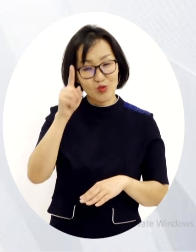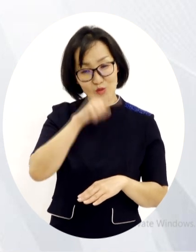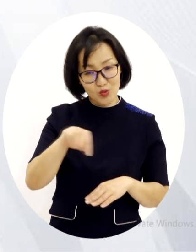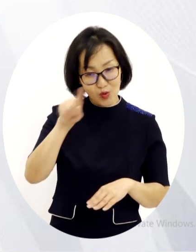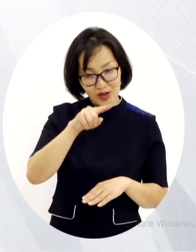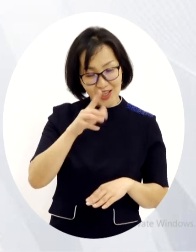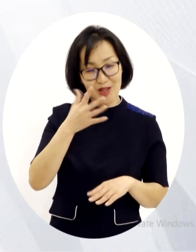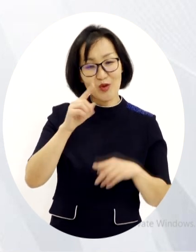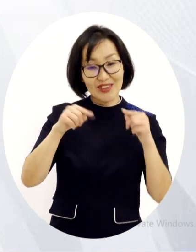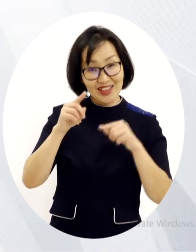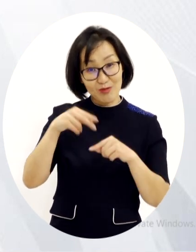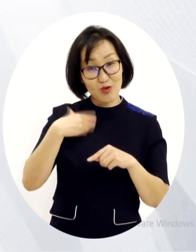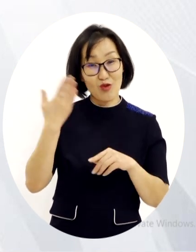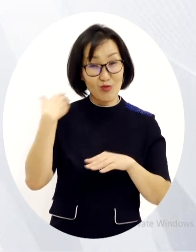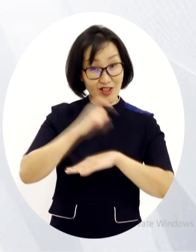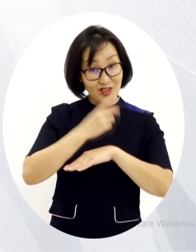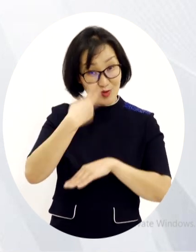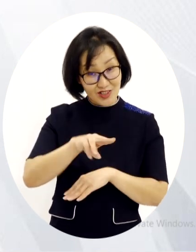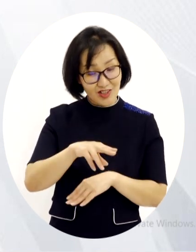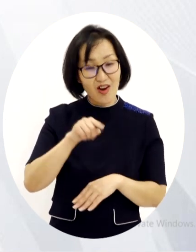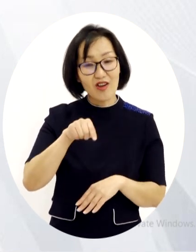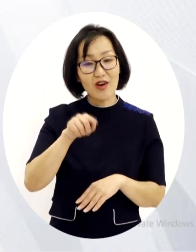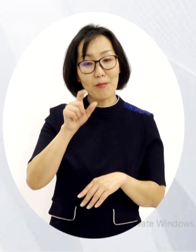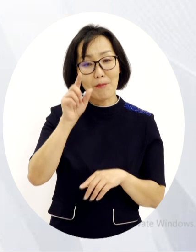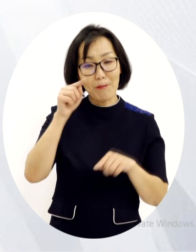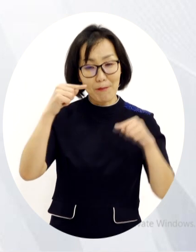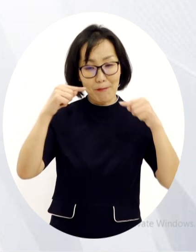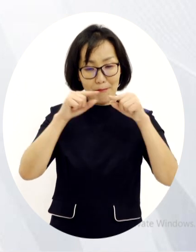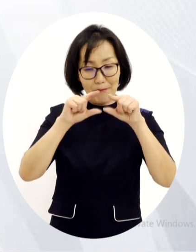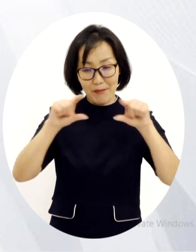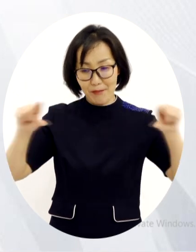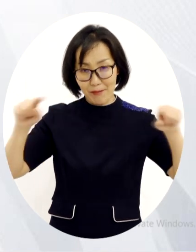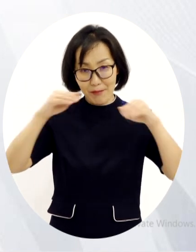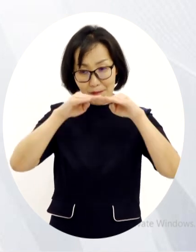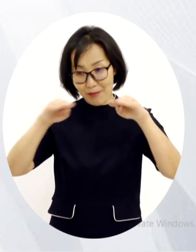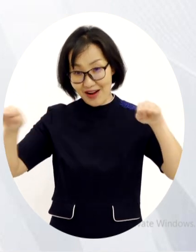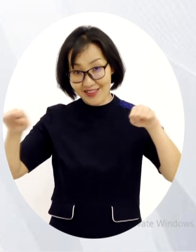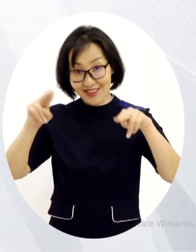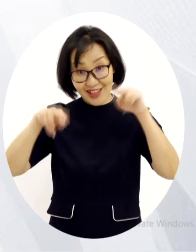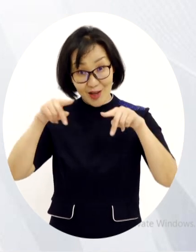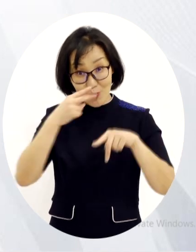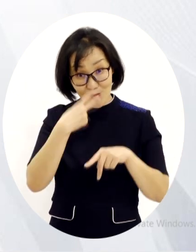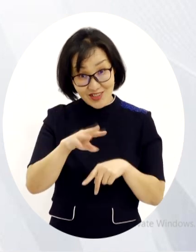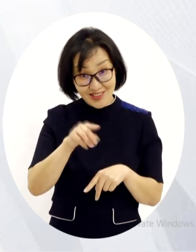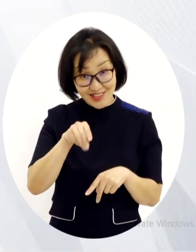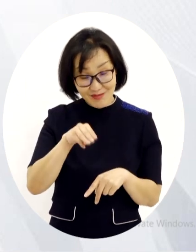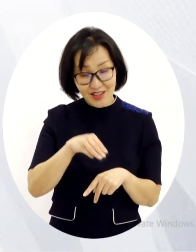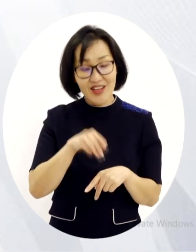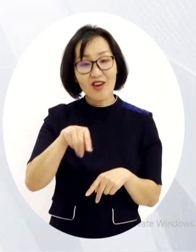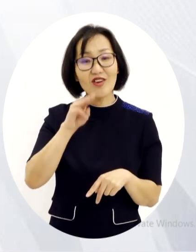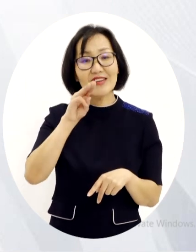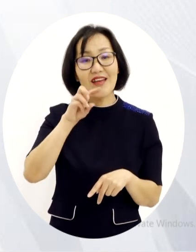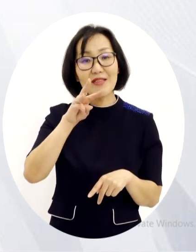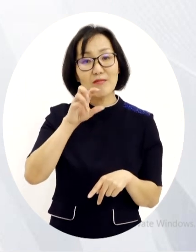дугуй диаграмыг өмнөх хичээлээр үзсэн байгаа. Сая бүгдээрээ багнан диаграмыг яасан? Үзлээ. Тэгвэл